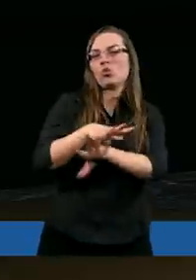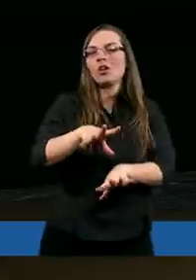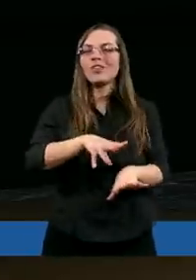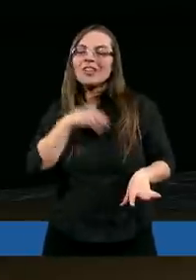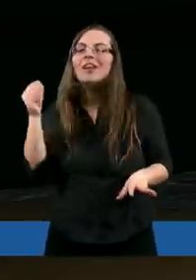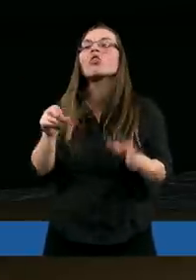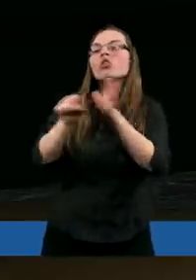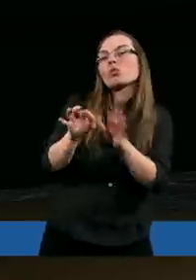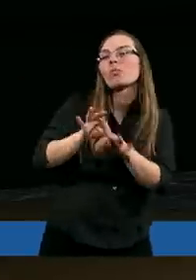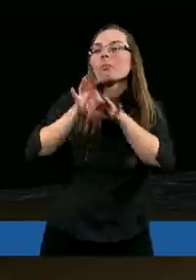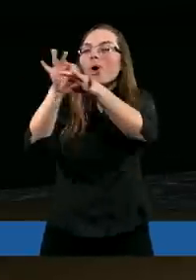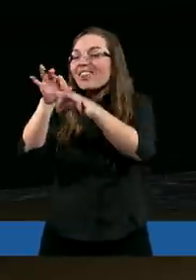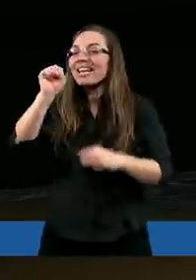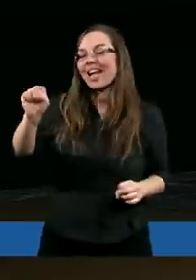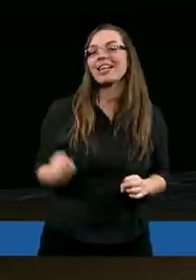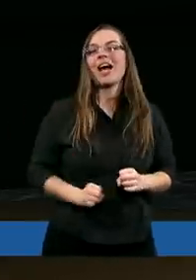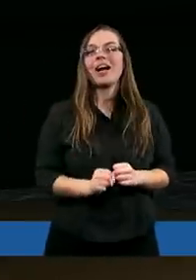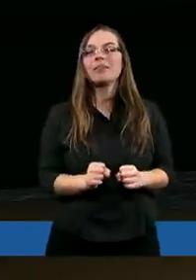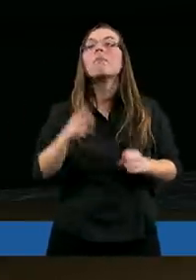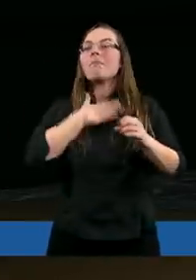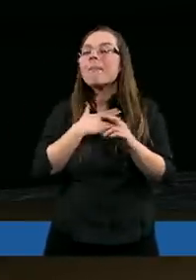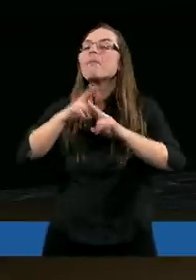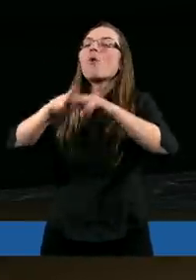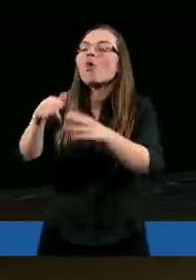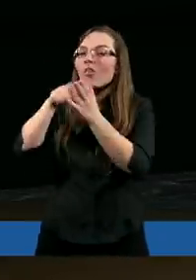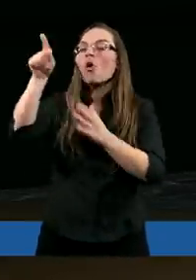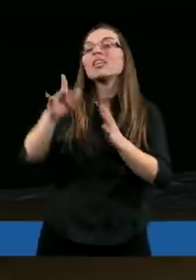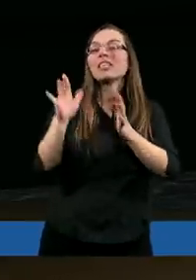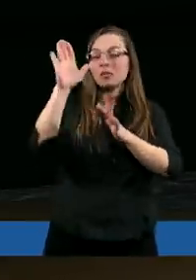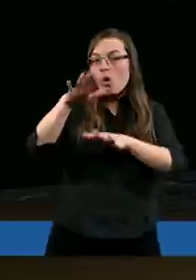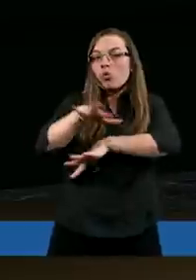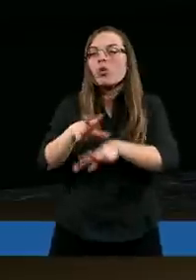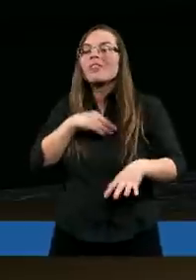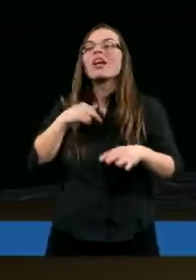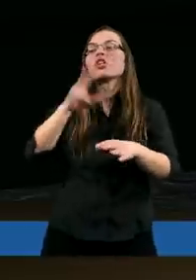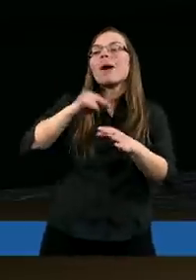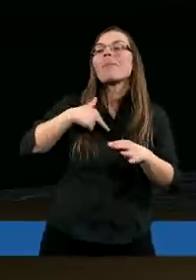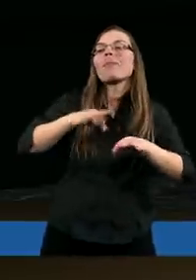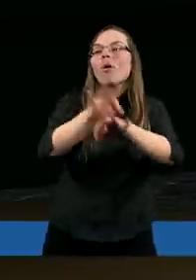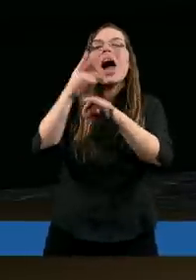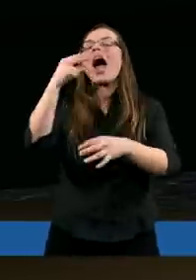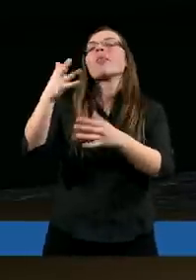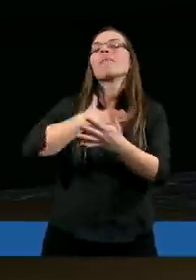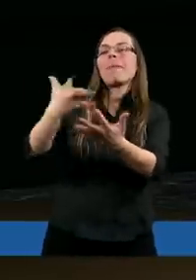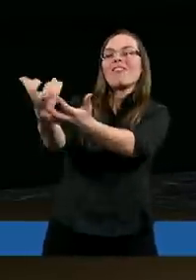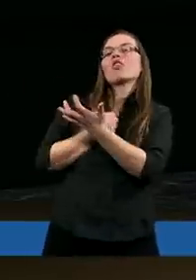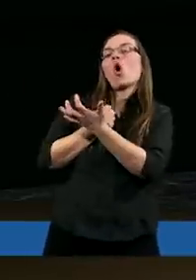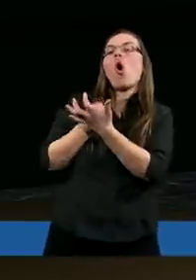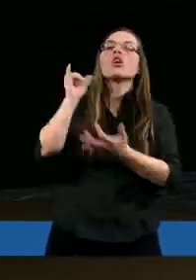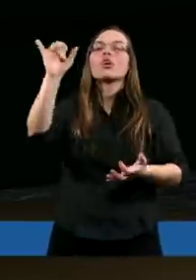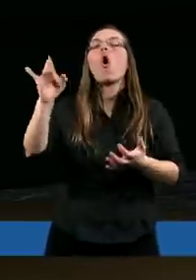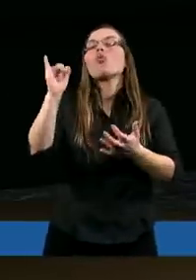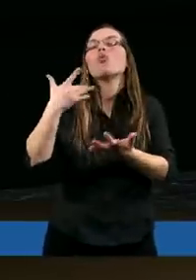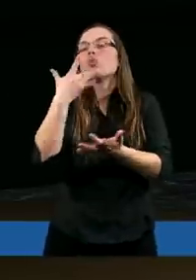do prowadzenia. Mamy pozwolić Mu na to, żeby nas prowadził, a nie mamy Go wziąć i Go używać.